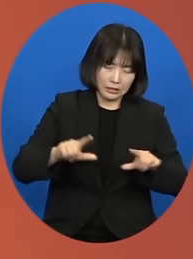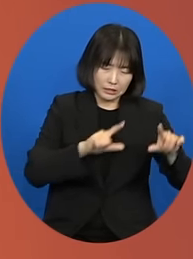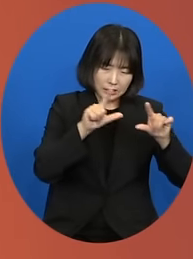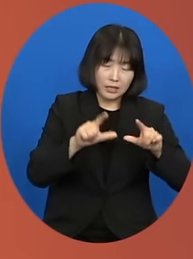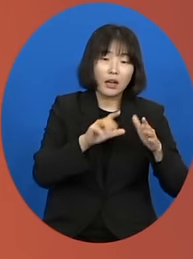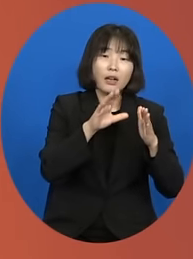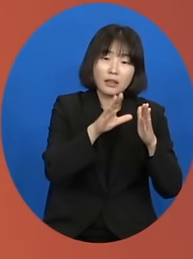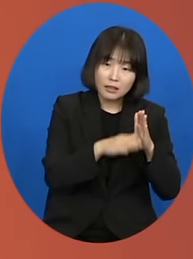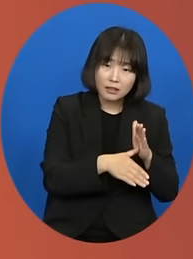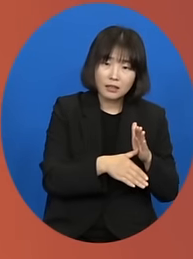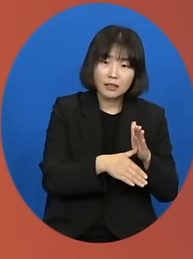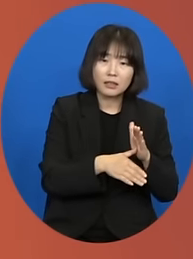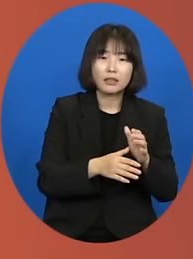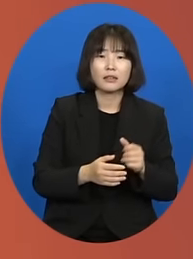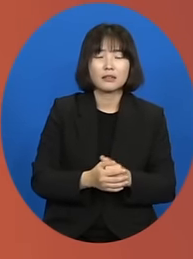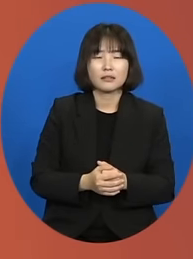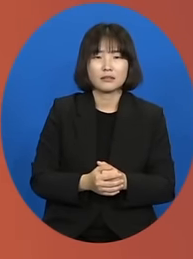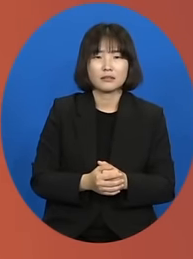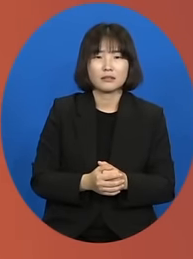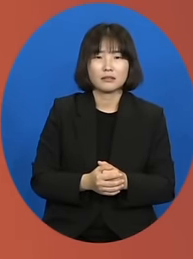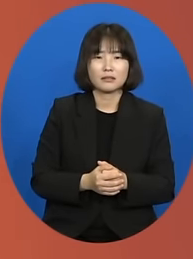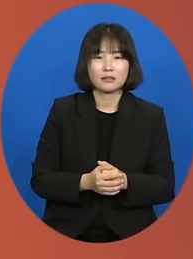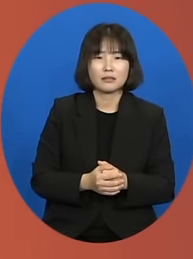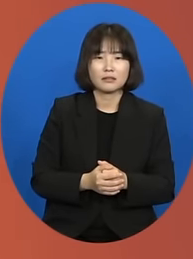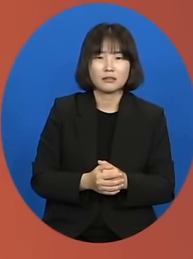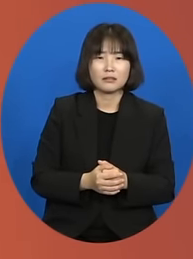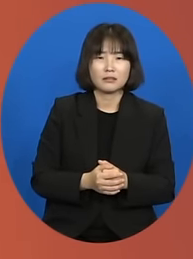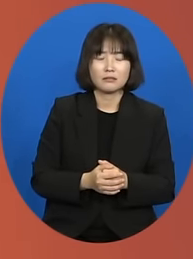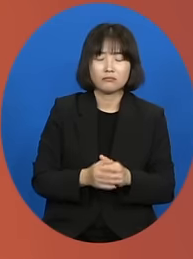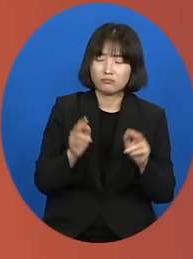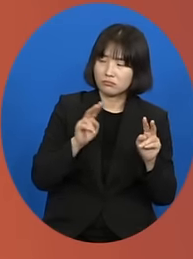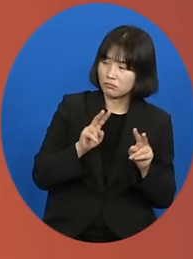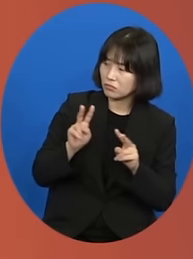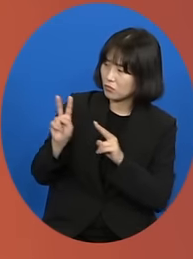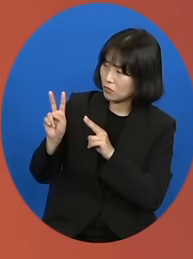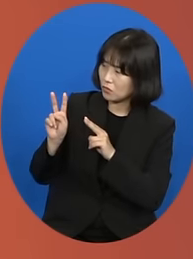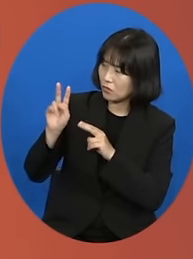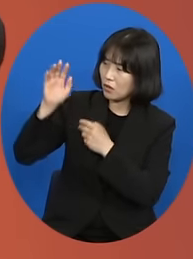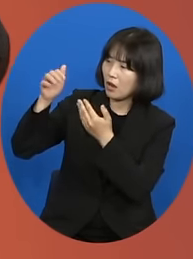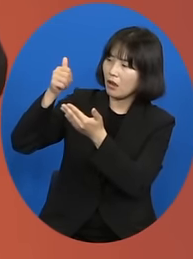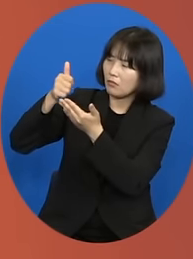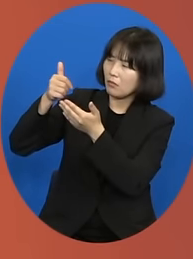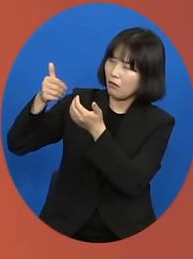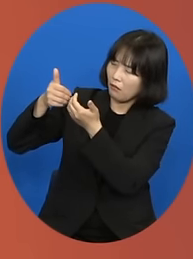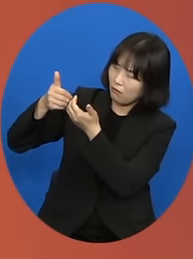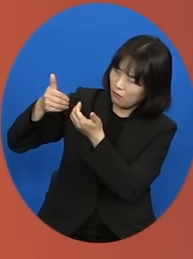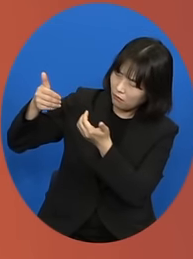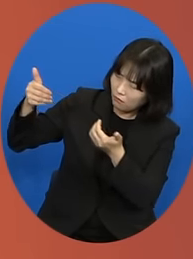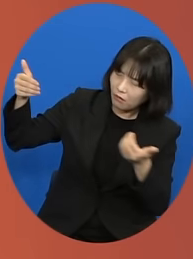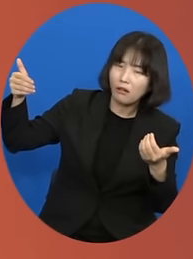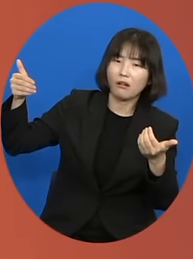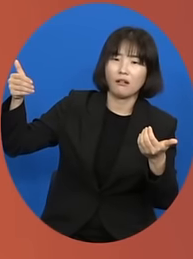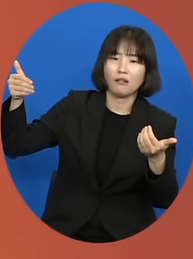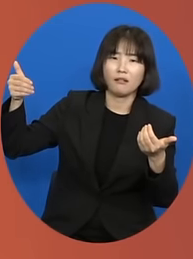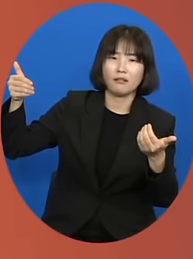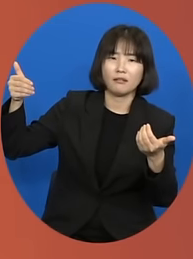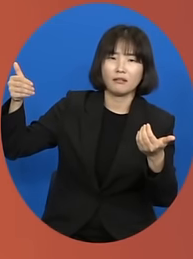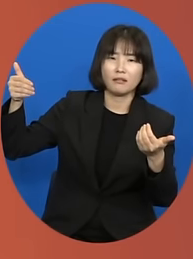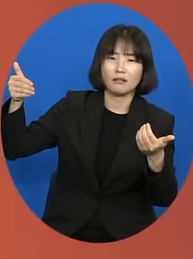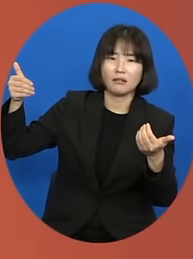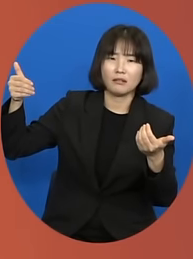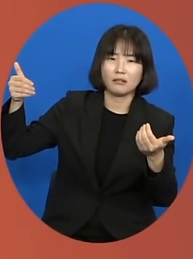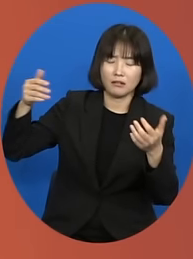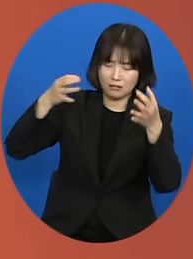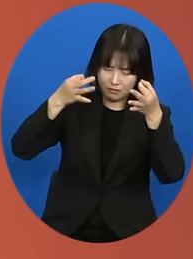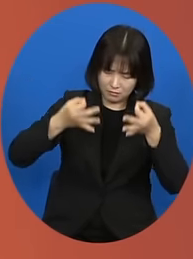보면 어느 순간 딱 뒤를 돌아보면 하나님과는 이만큼 떨어져 있는 우리 자신을